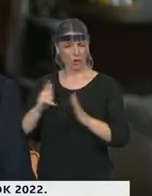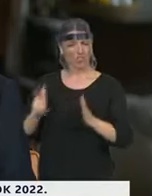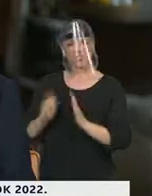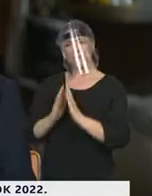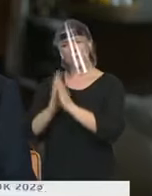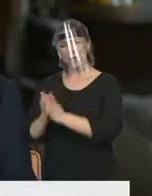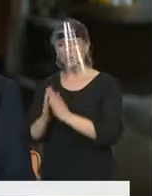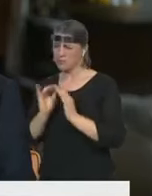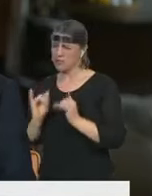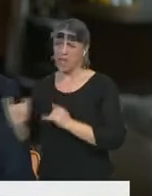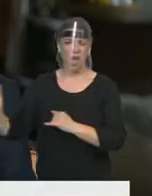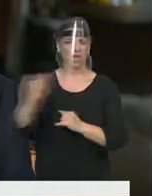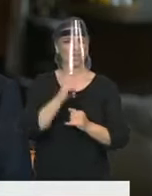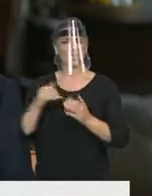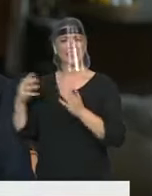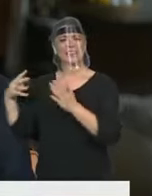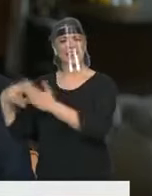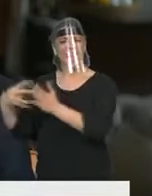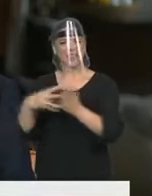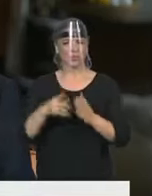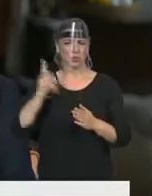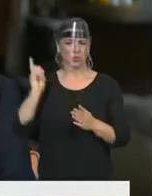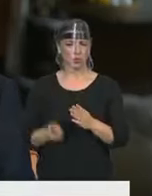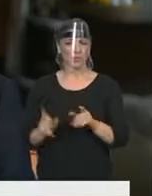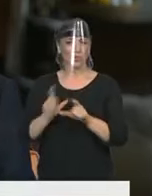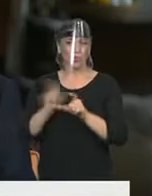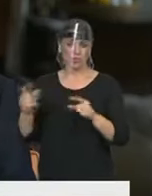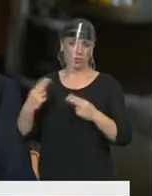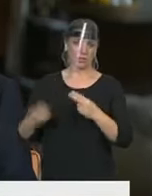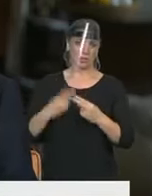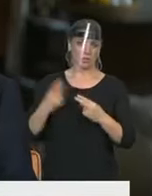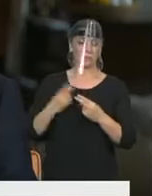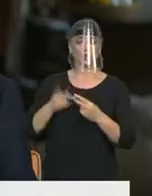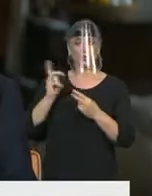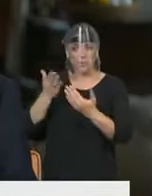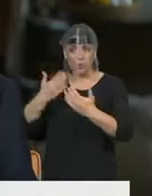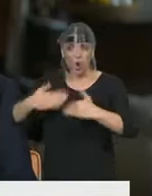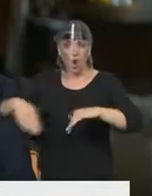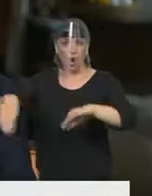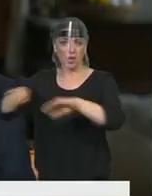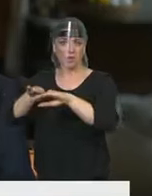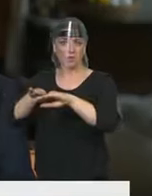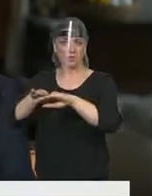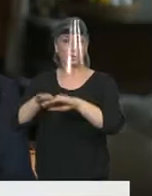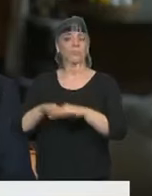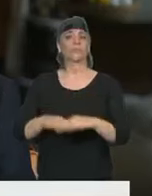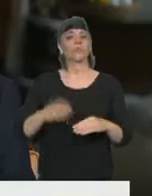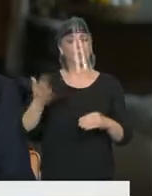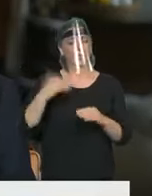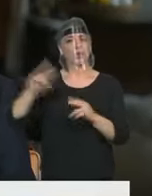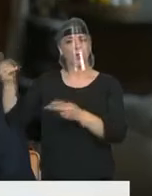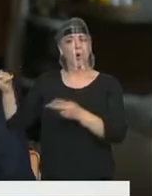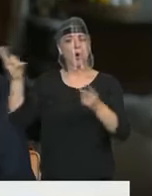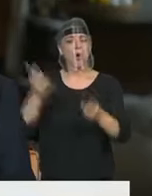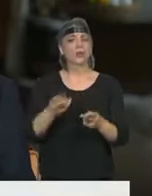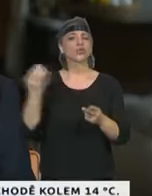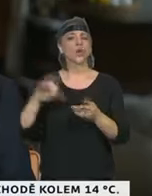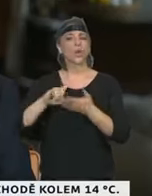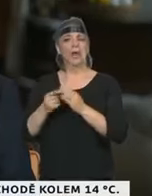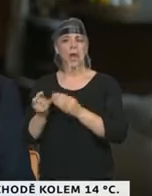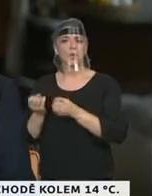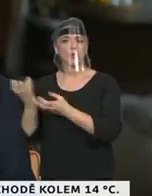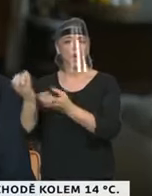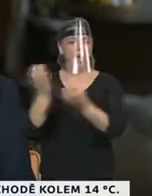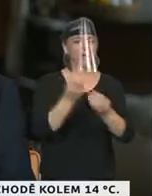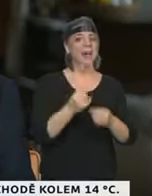sociálních službách, aby se nákaza nezanesla právě tam. Zavezli jsme 20 000 rychlotestů do každého kraje pro